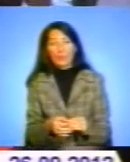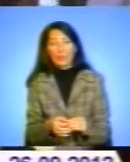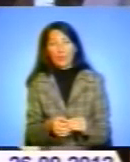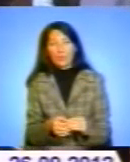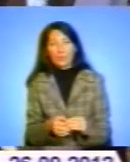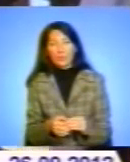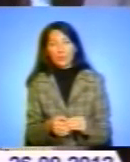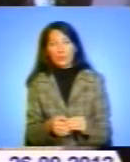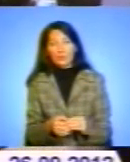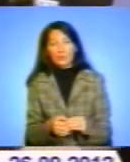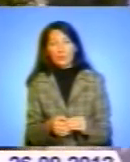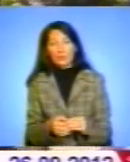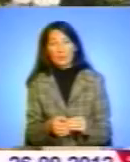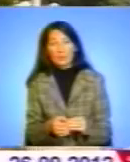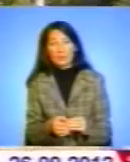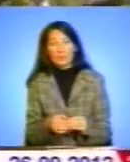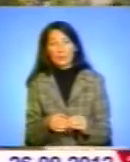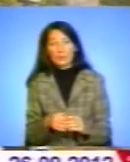Султан.